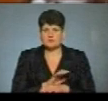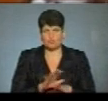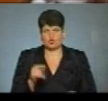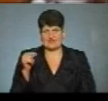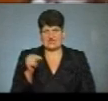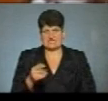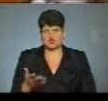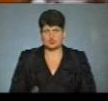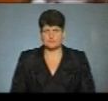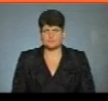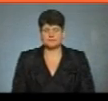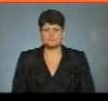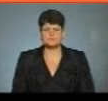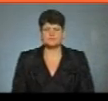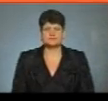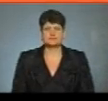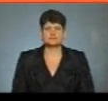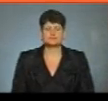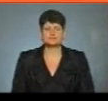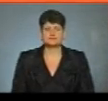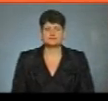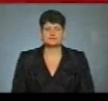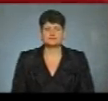цим, щоб їх не стало тисячі.